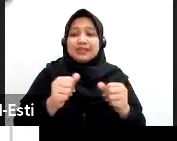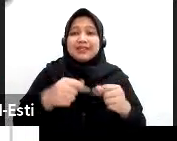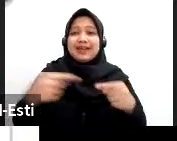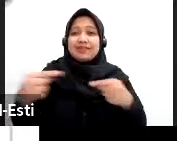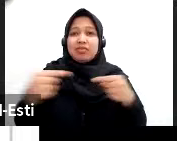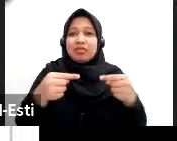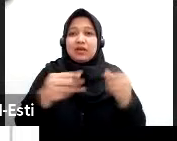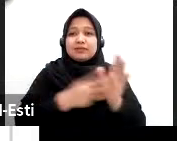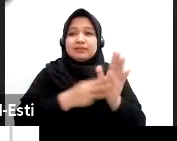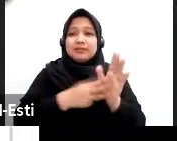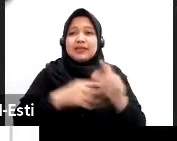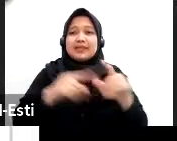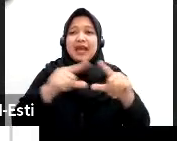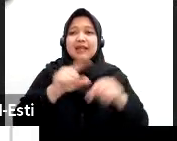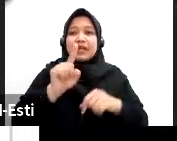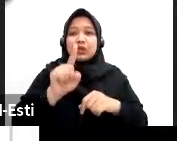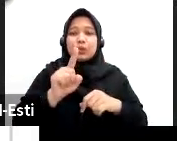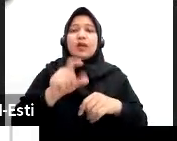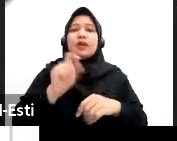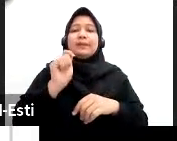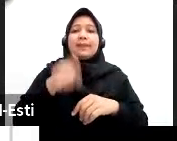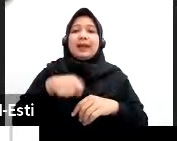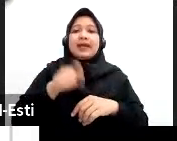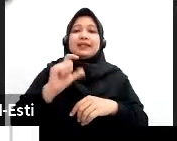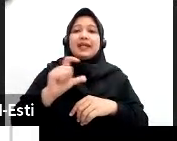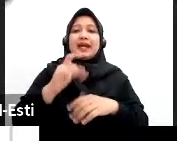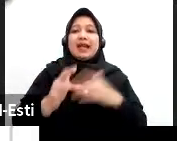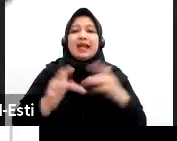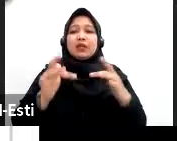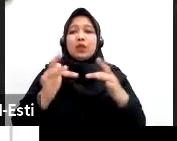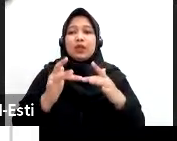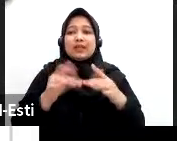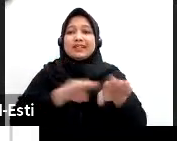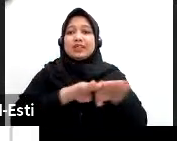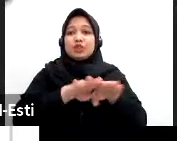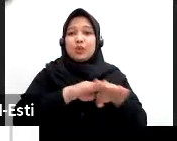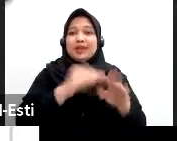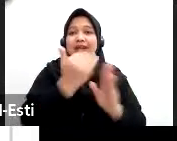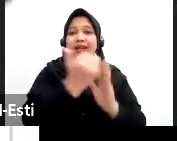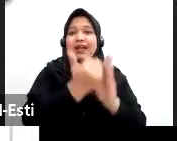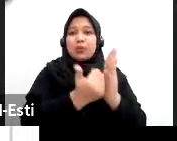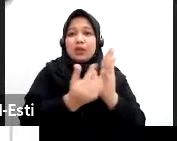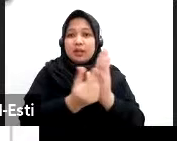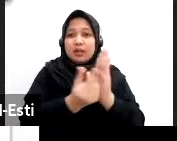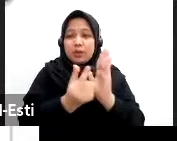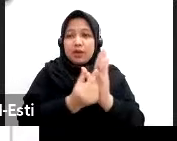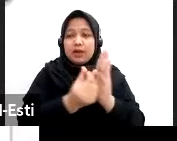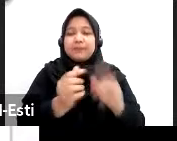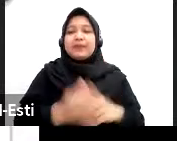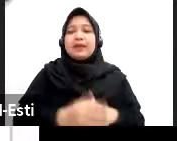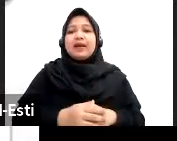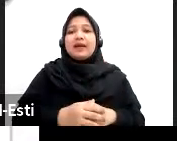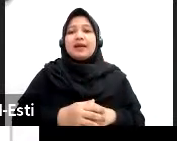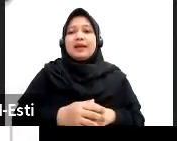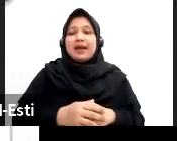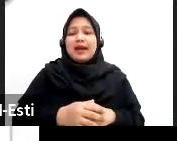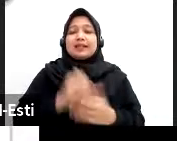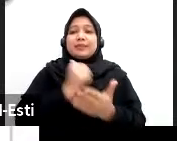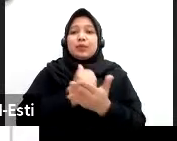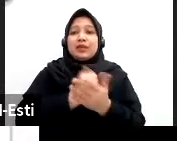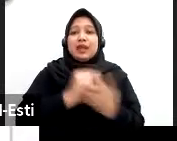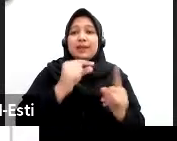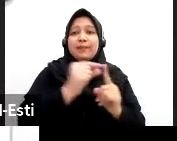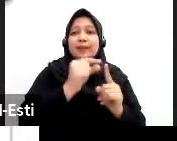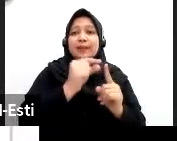waktu ya dapat diselenggarakan secara elektronik dengan ketentuan peraturan perundang-undangan jadi dalam konteks ini juga sebetulnya PP